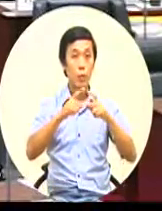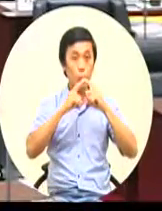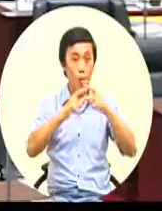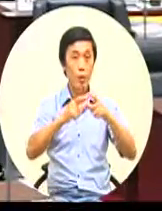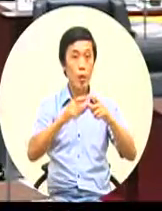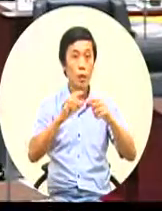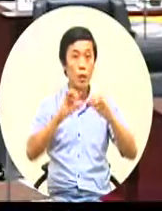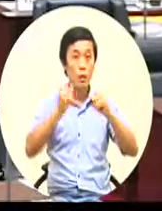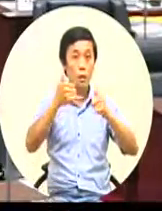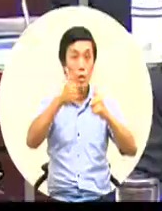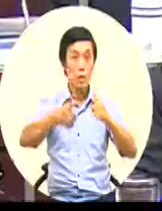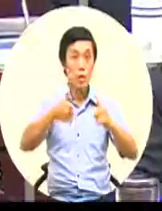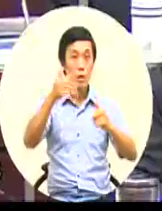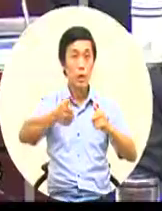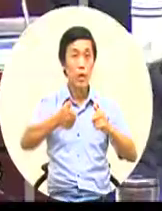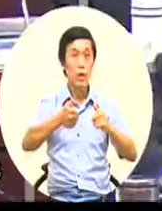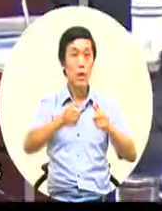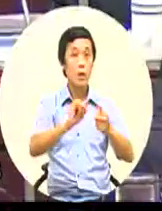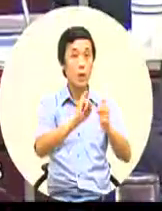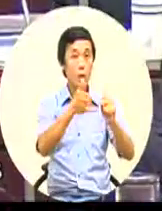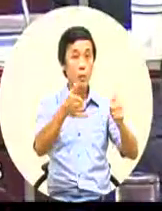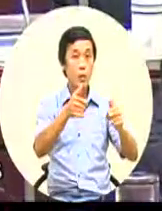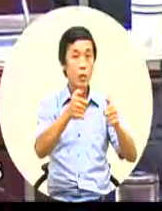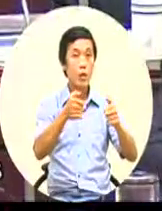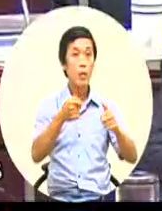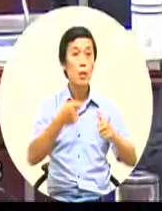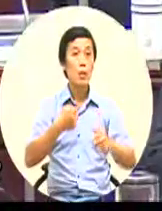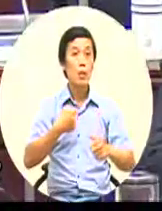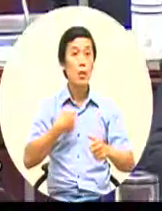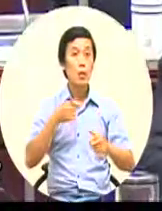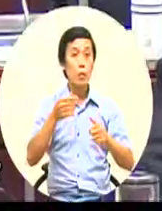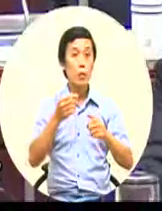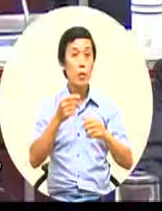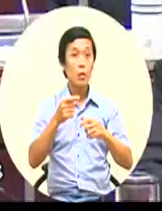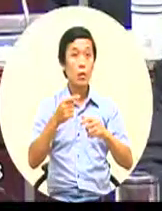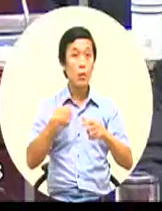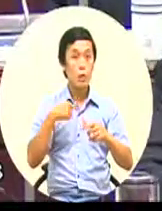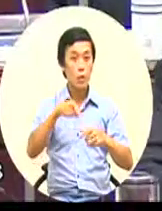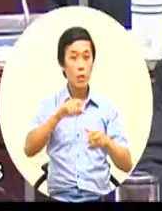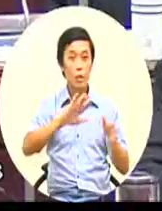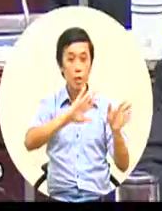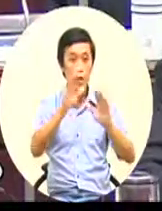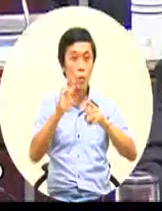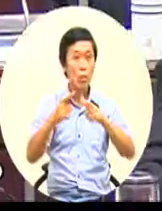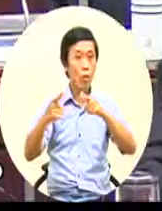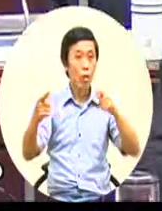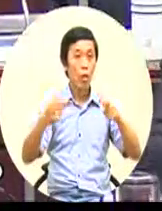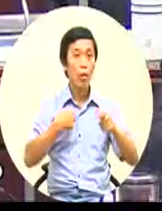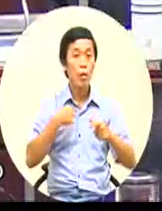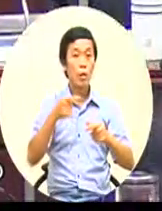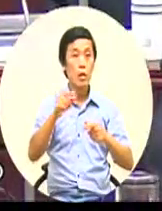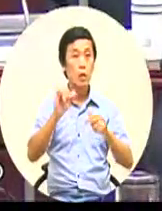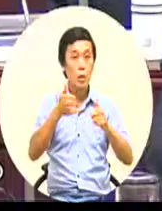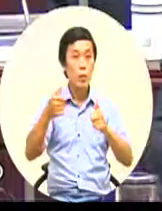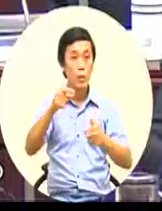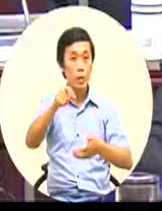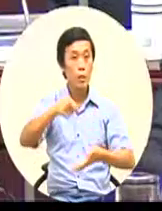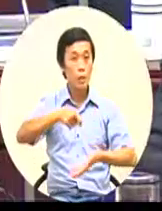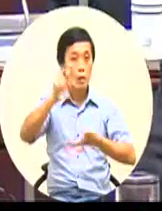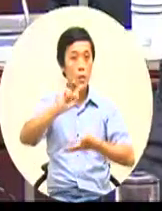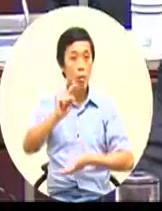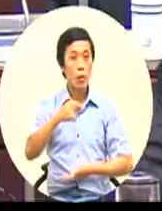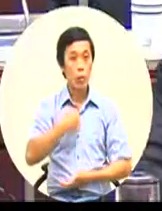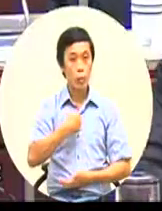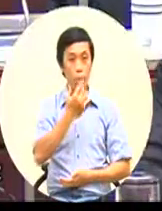议员。人权的范围真宽啊，我不了解讲吴议员你所讲。我想我对